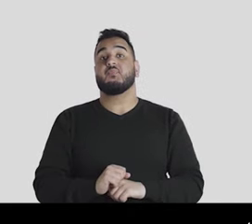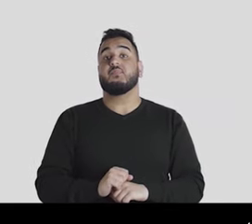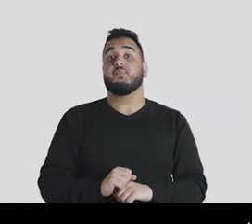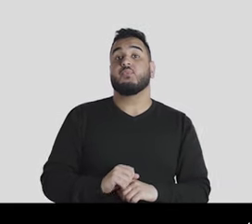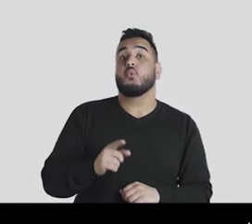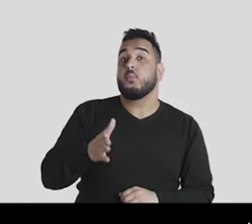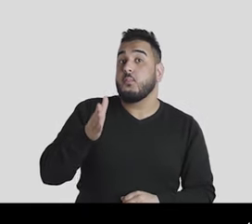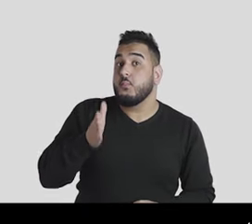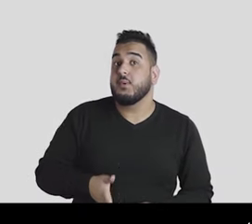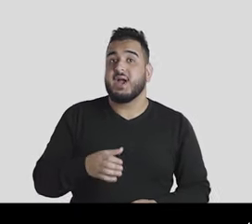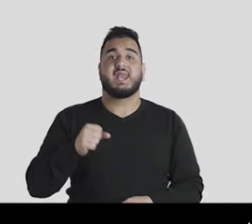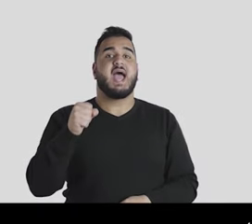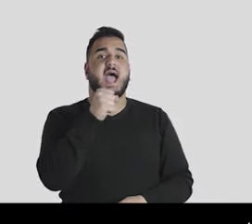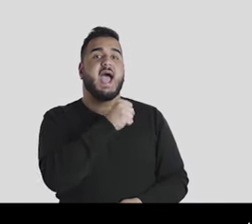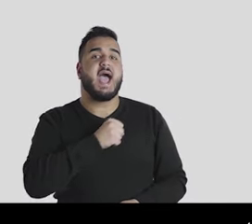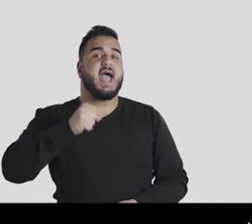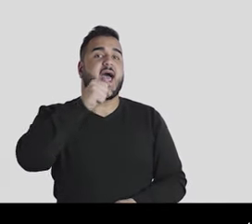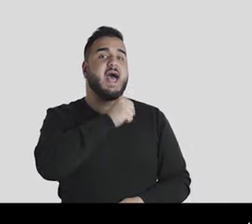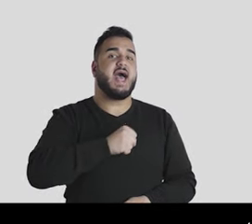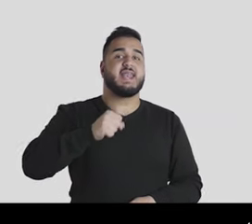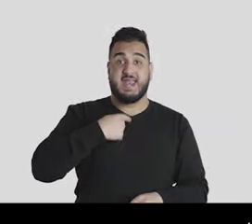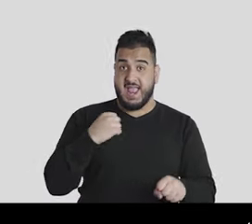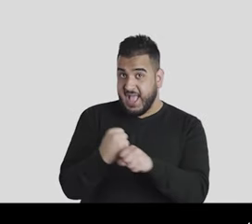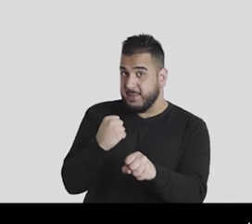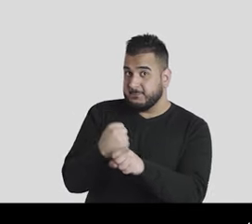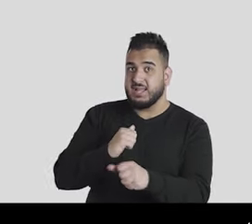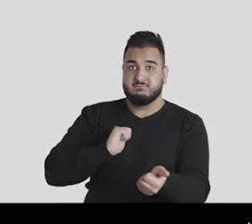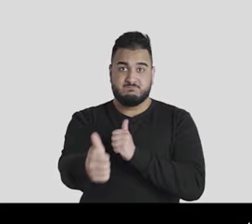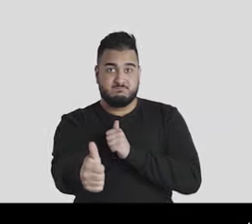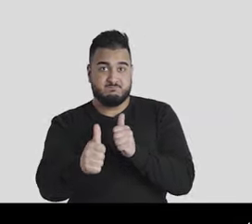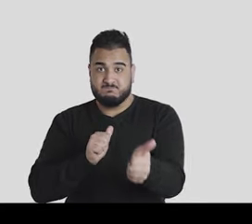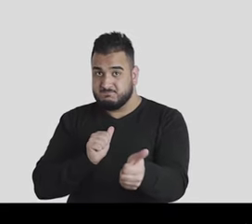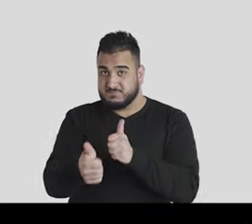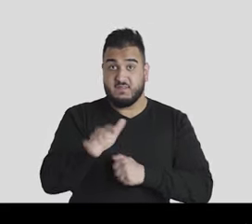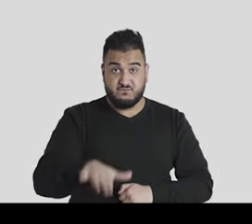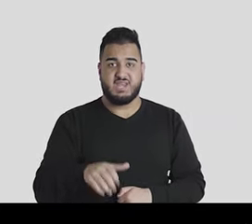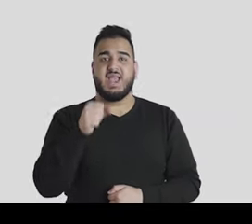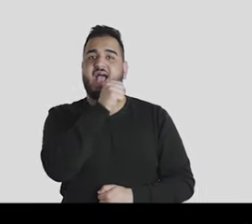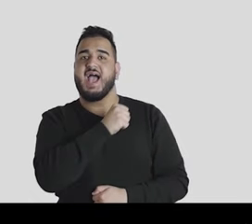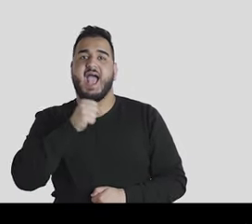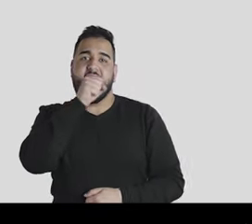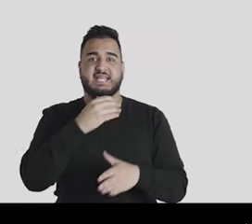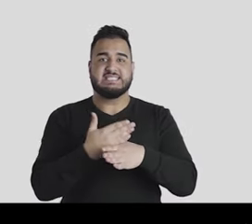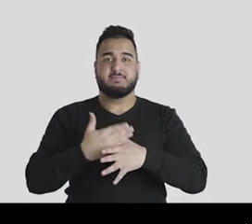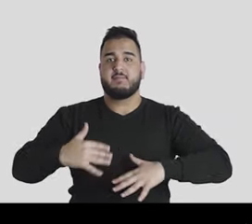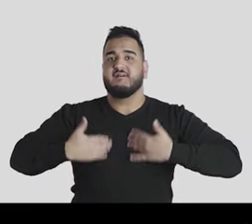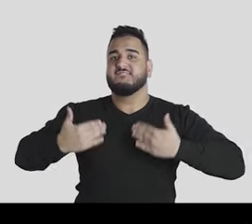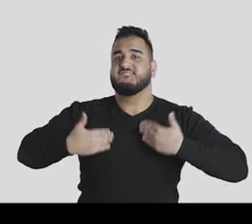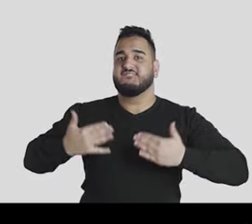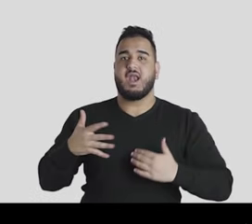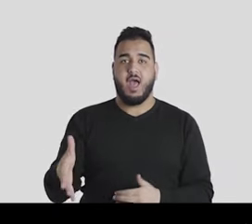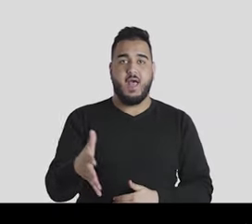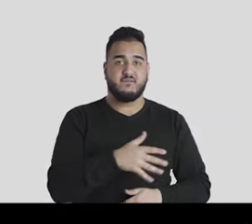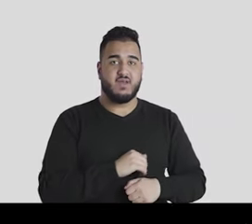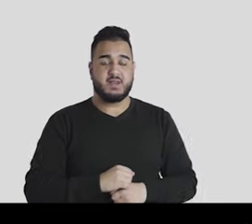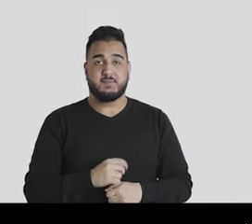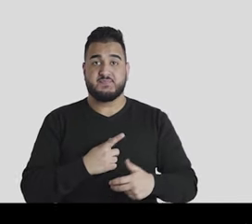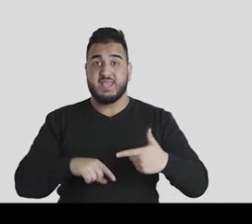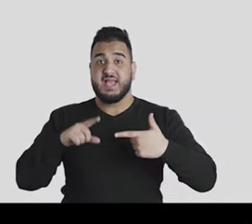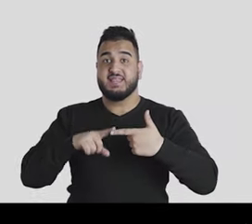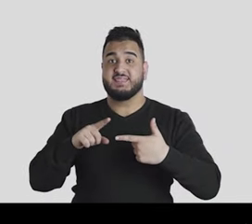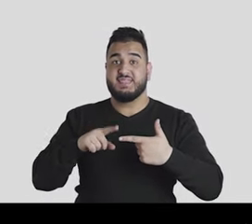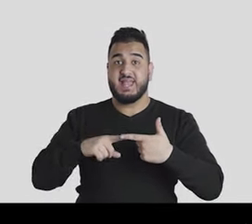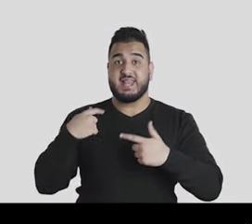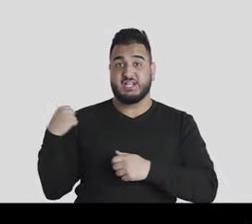الأناشيد المدرسية أثناء تنفيذ النشاط، سيكون ذلك مسلياً. يمكن استخدام الأدوات في حقيبة المساندة